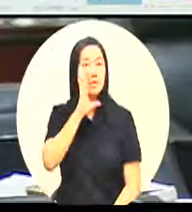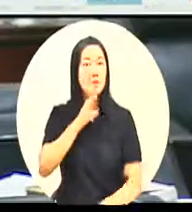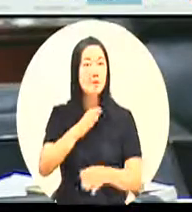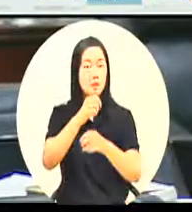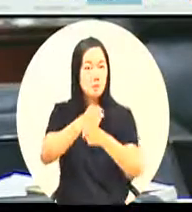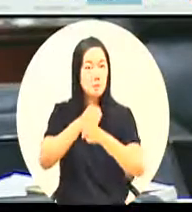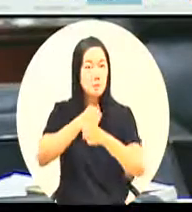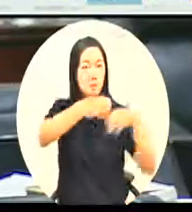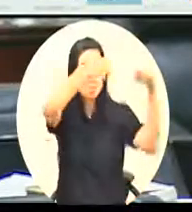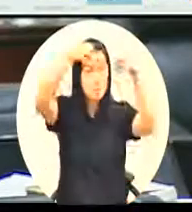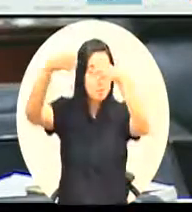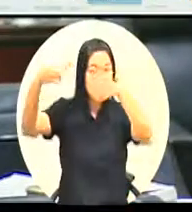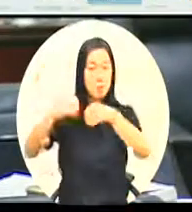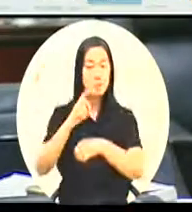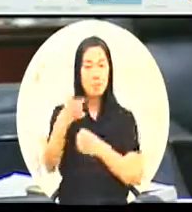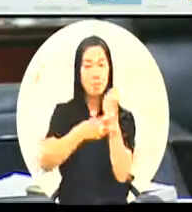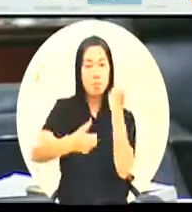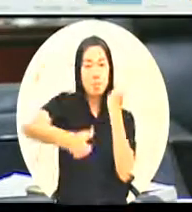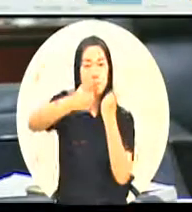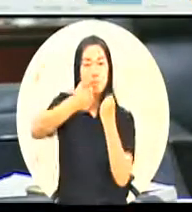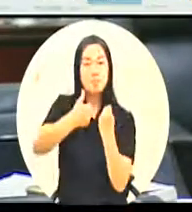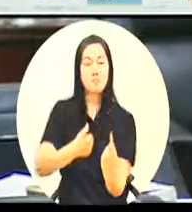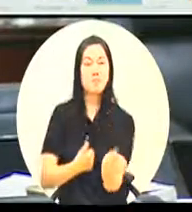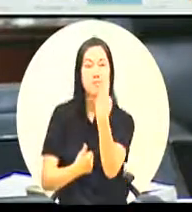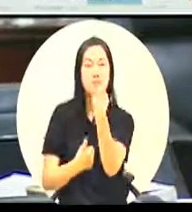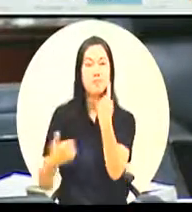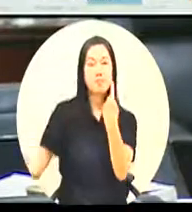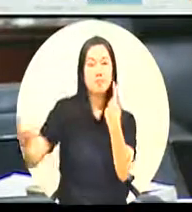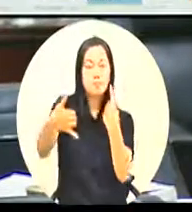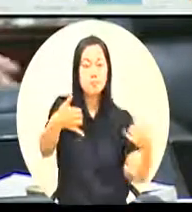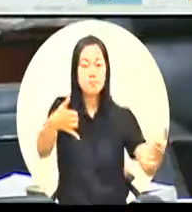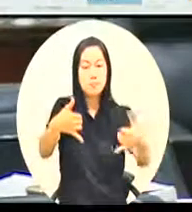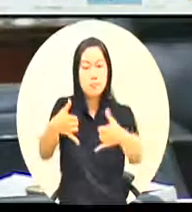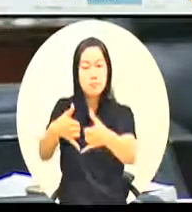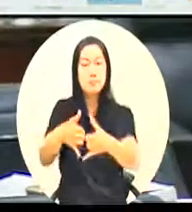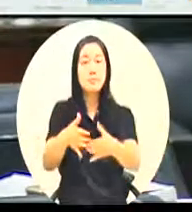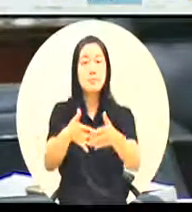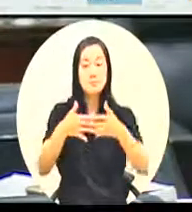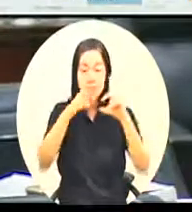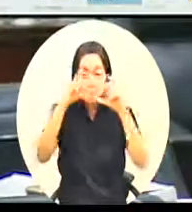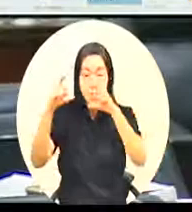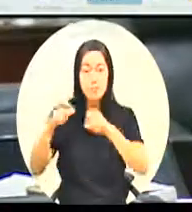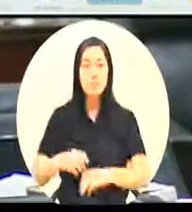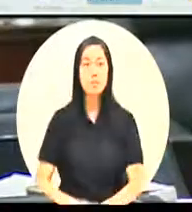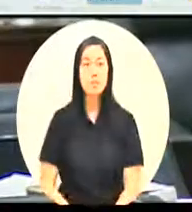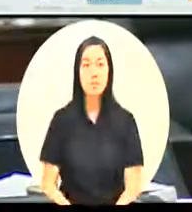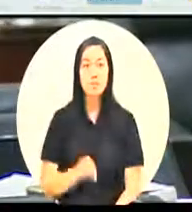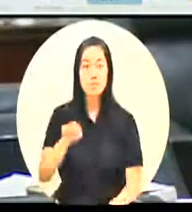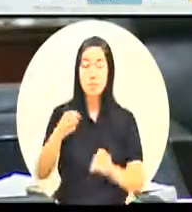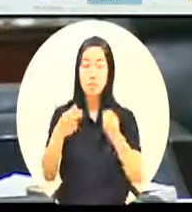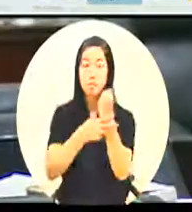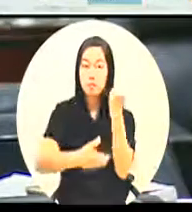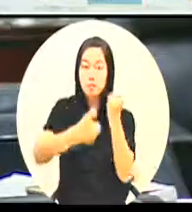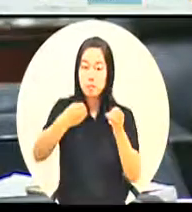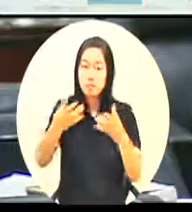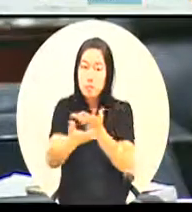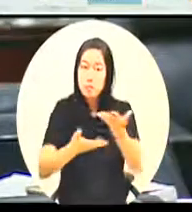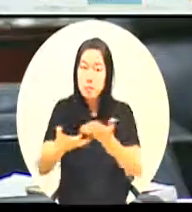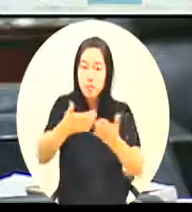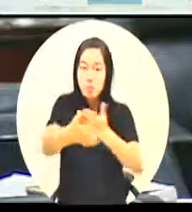境。好，这部分我想请问一下民政局局长，在这样子沟通过程中，跟里长沟通有没有问